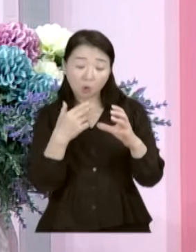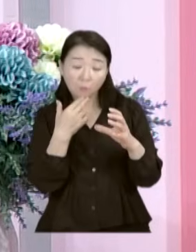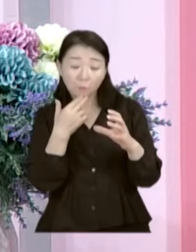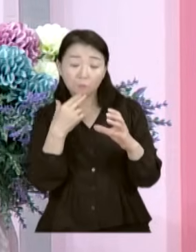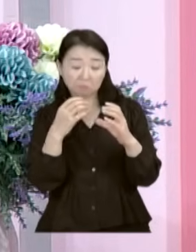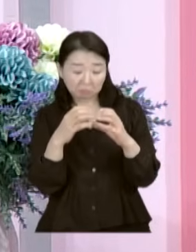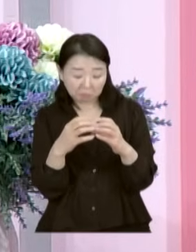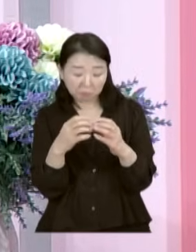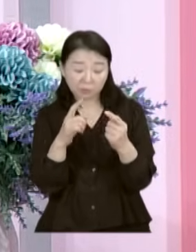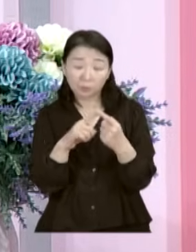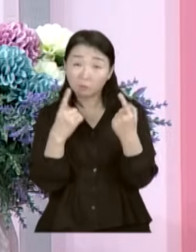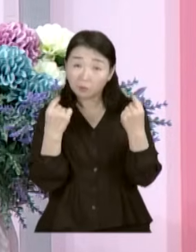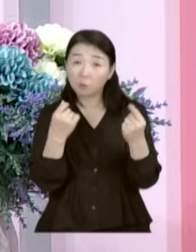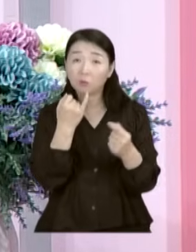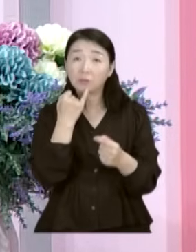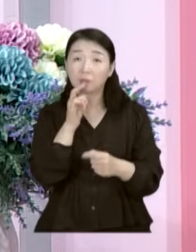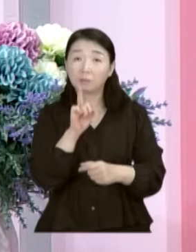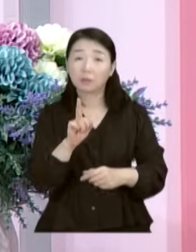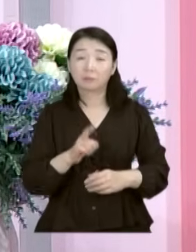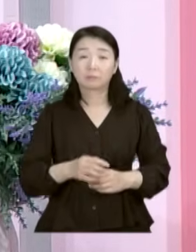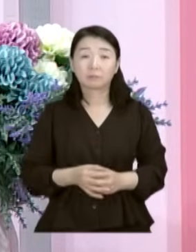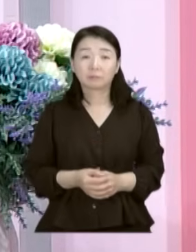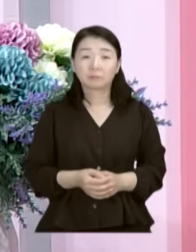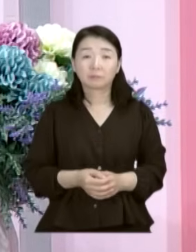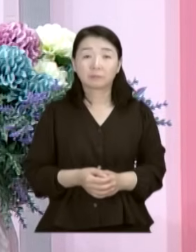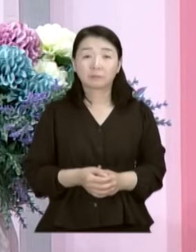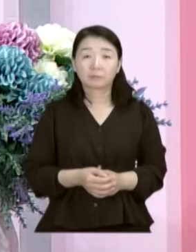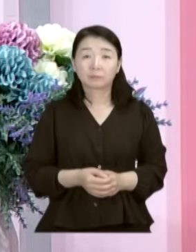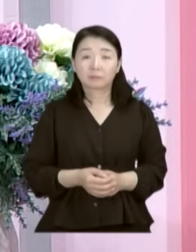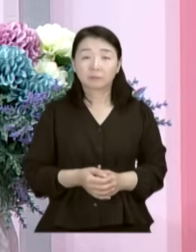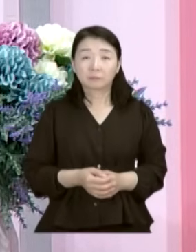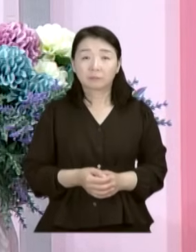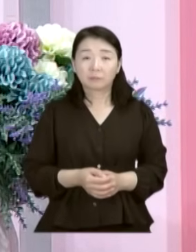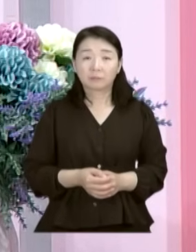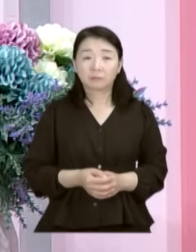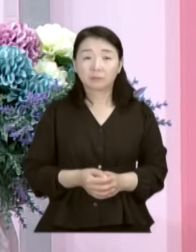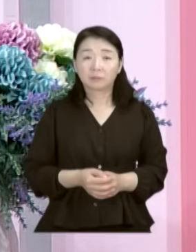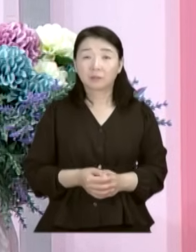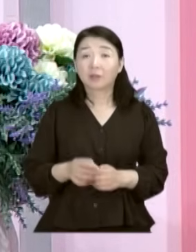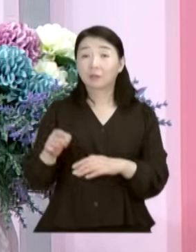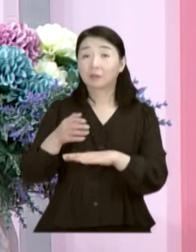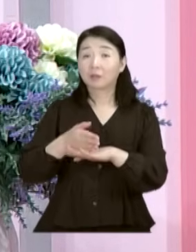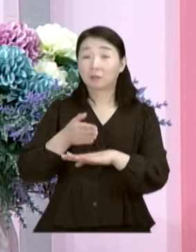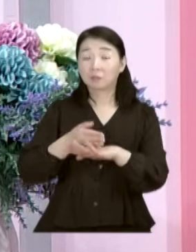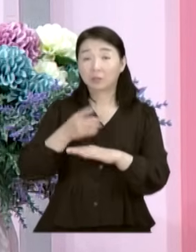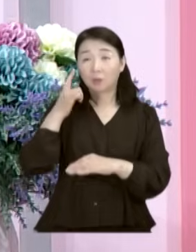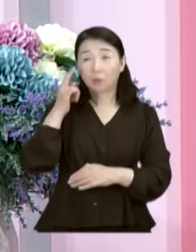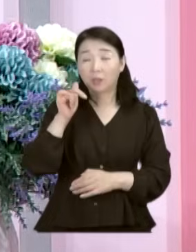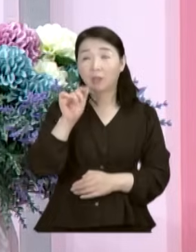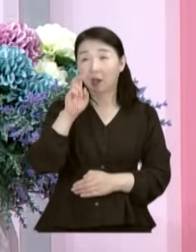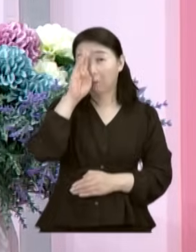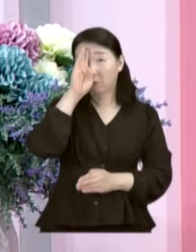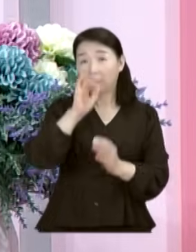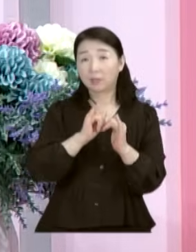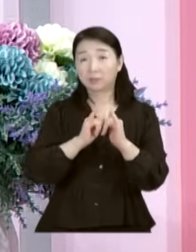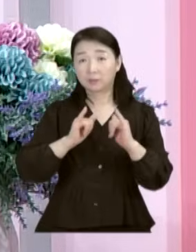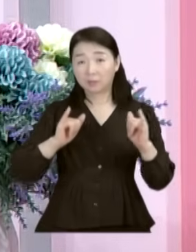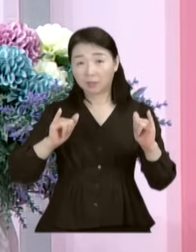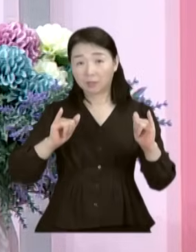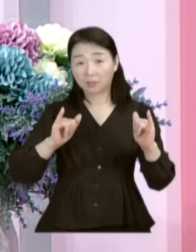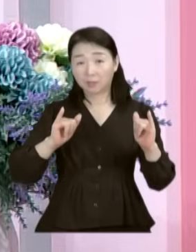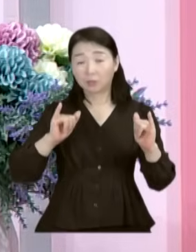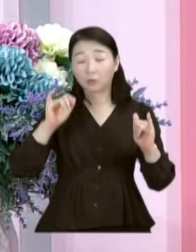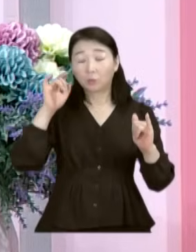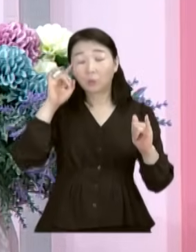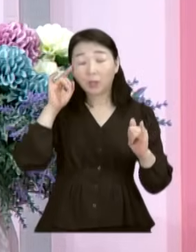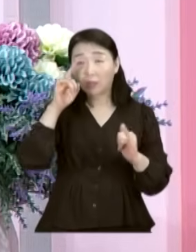이게 커지지 않으면 괜찮다 말씀을 해주시는데 저희는 그게 너무 감사한 거야 그러니까